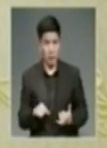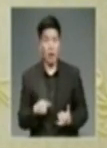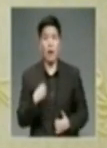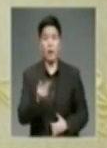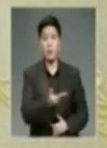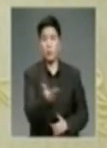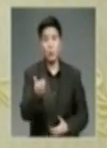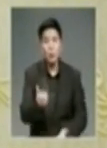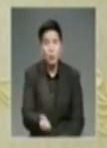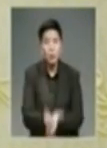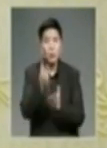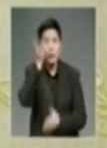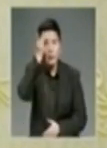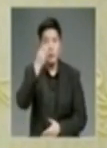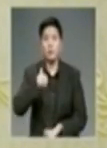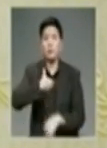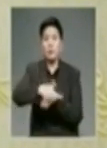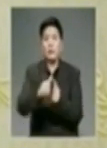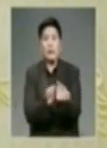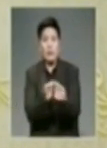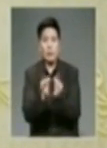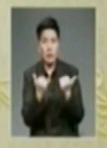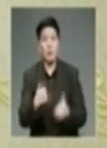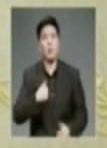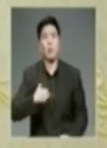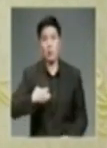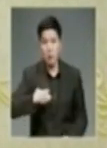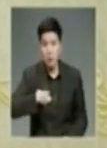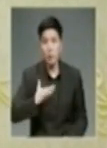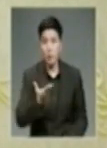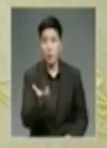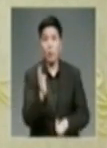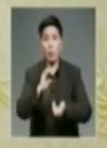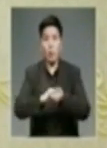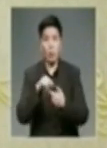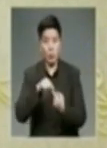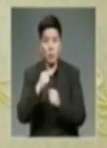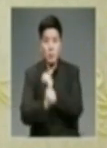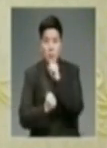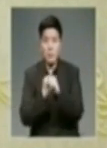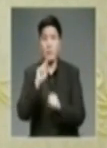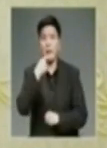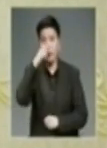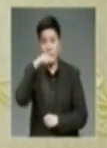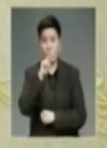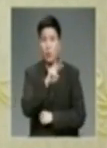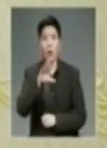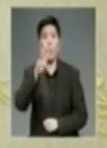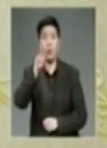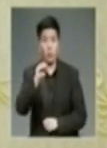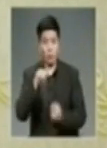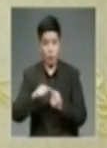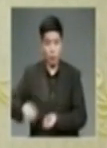ช่วยกันคิดแบบนี้ที่ผมพูดลองดูนะครับผมก็อยากจะขอความร่วมมือมากขึ้นในช่วงปีใหม่ไทย2560หลังสงกรานต์นี้